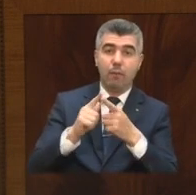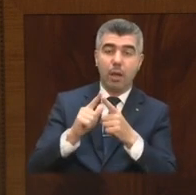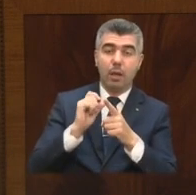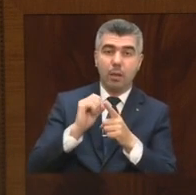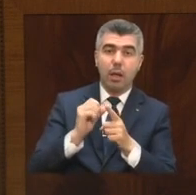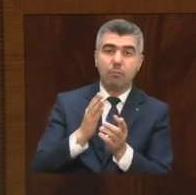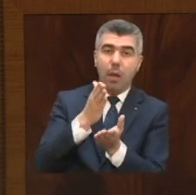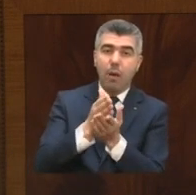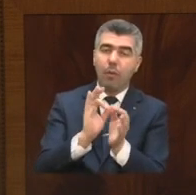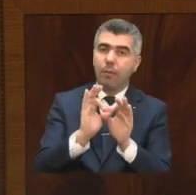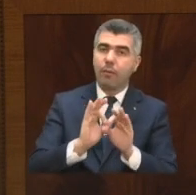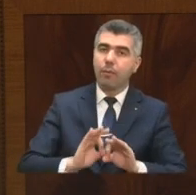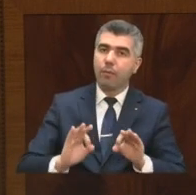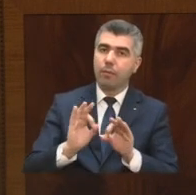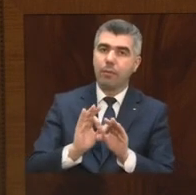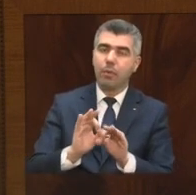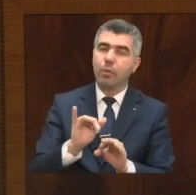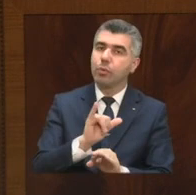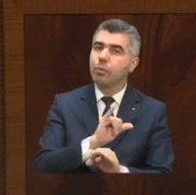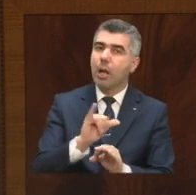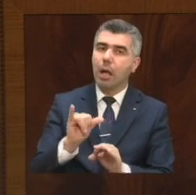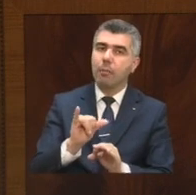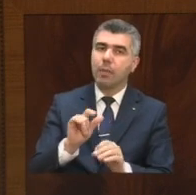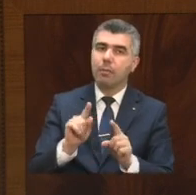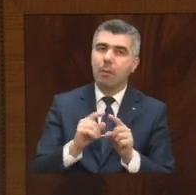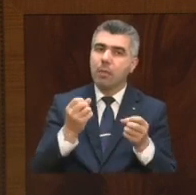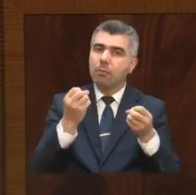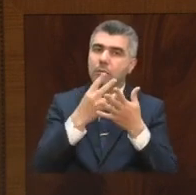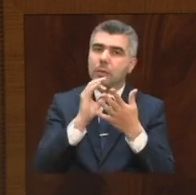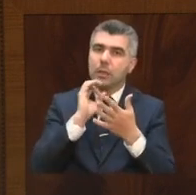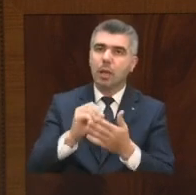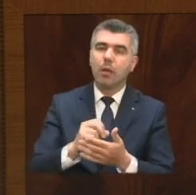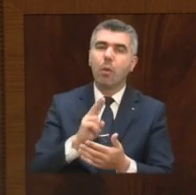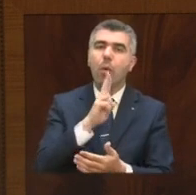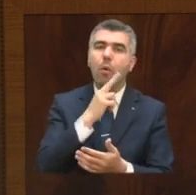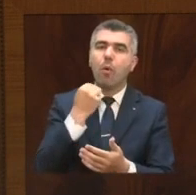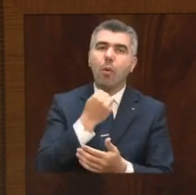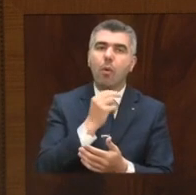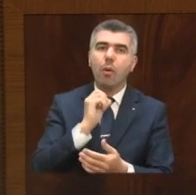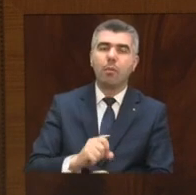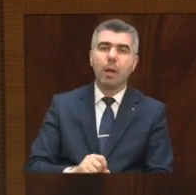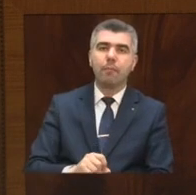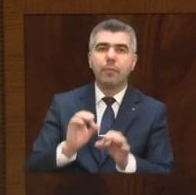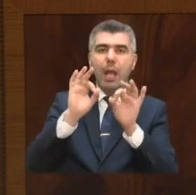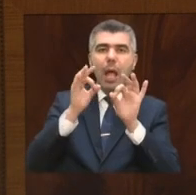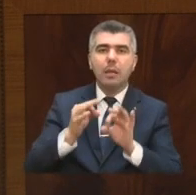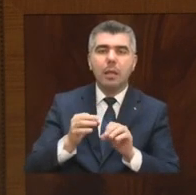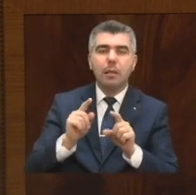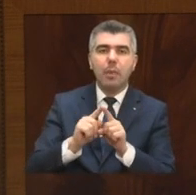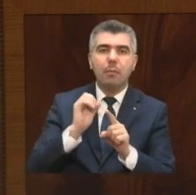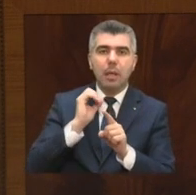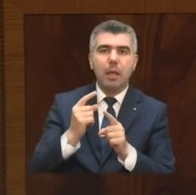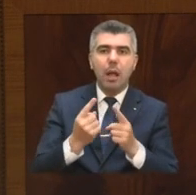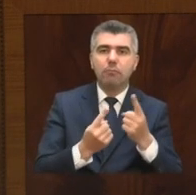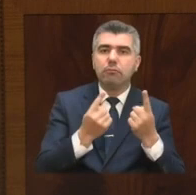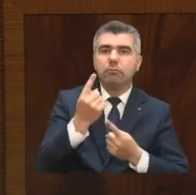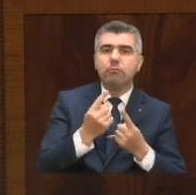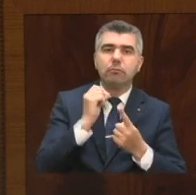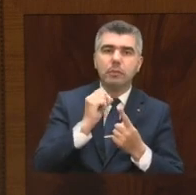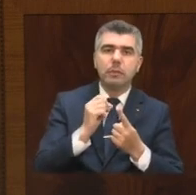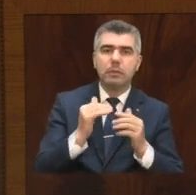الحكامه الجيده لكن هذا لن يكون غريبا عن حكومه عدد من اعضائها في تضارب مصالح